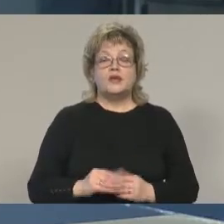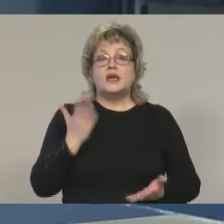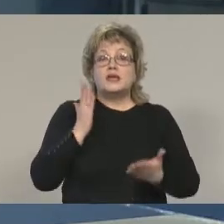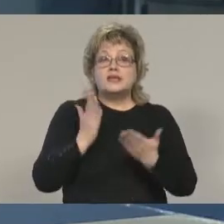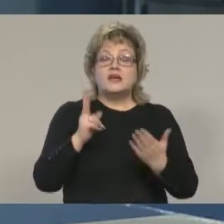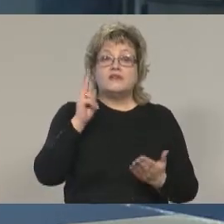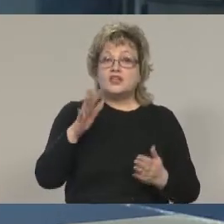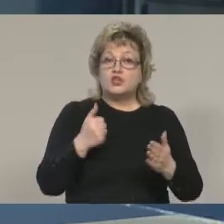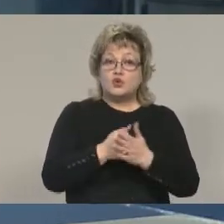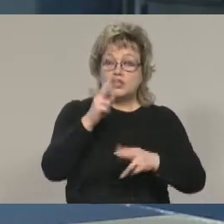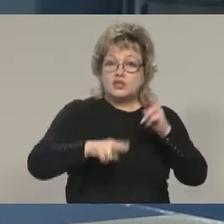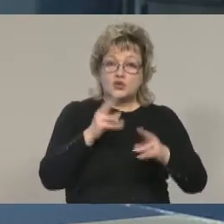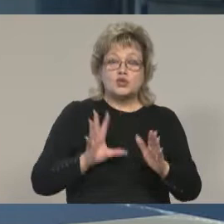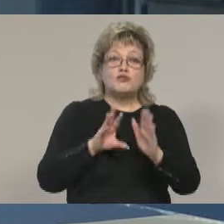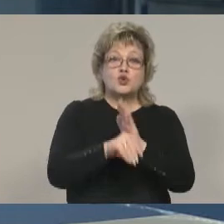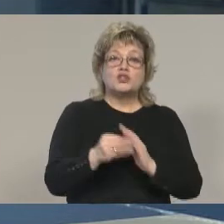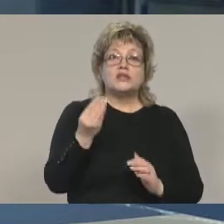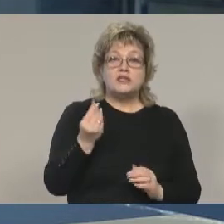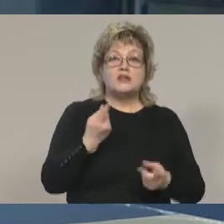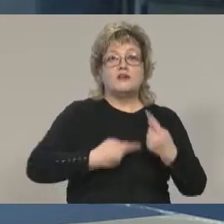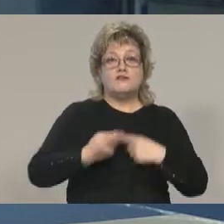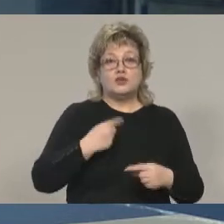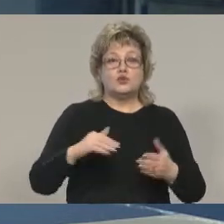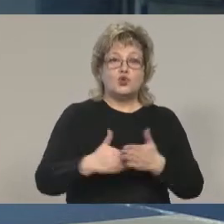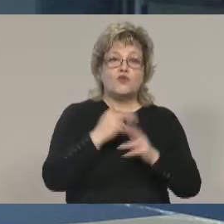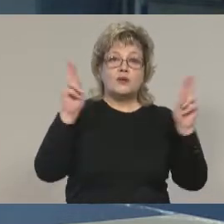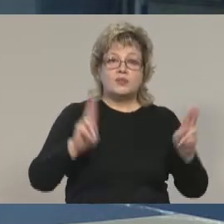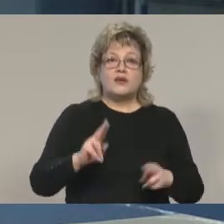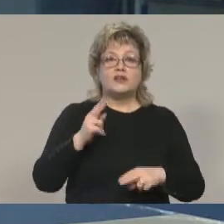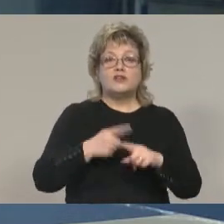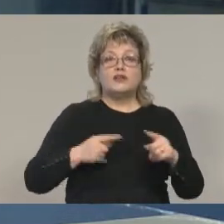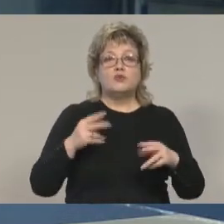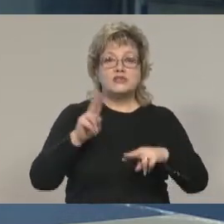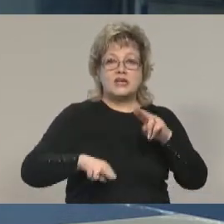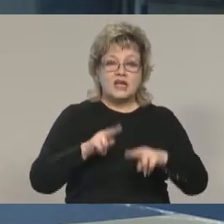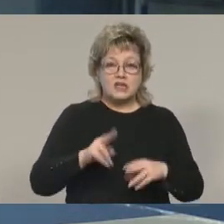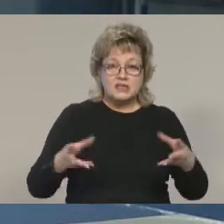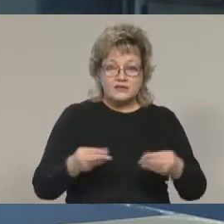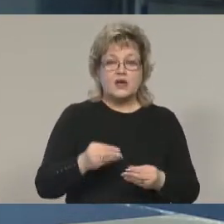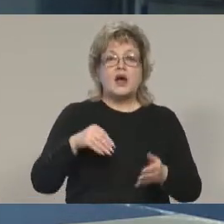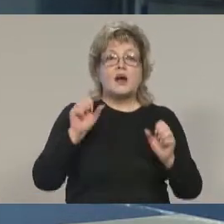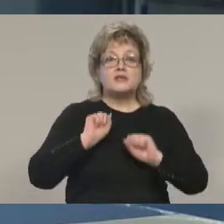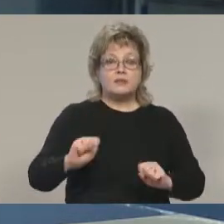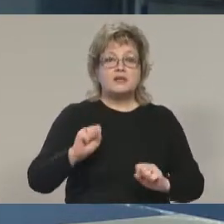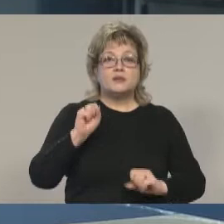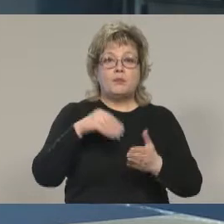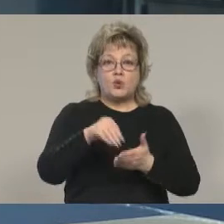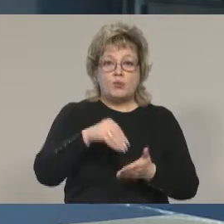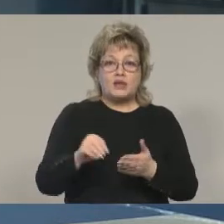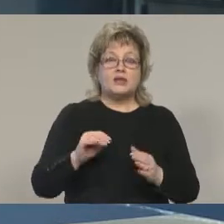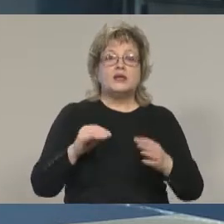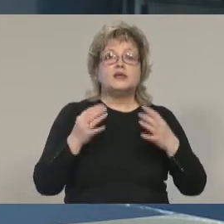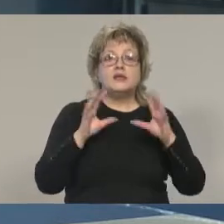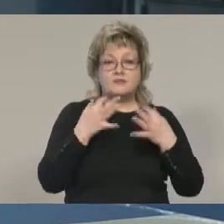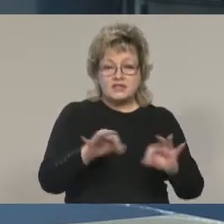Если квартиру не достроят, вложенные дольщиком деньги вернут. Новые правила в долевом строительстве обезопасят покупателей и позволят заселиться в